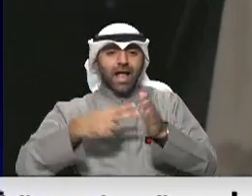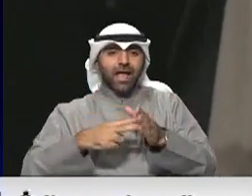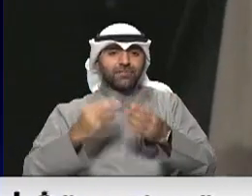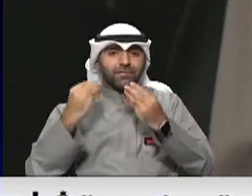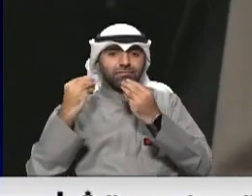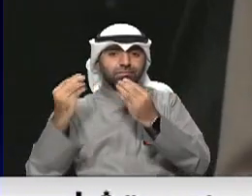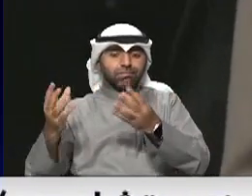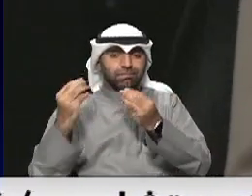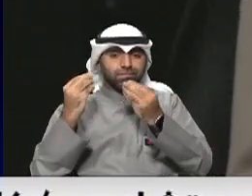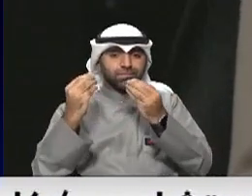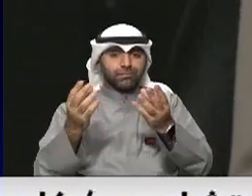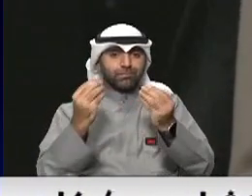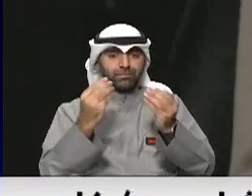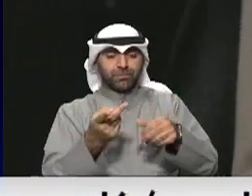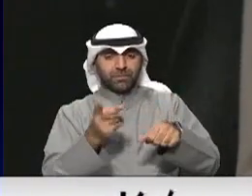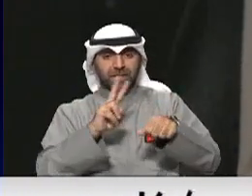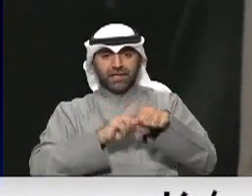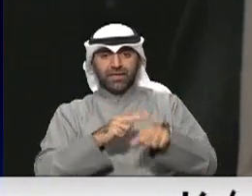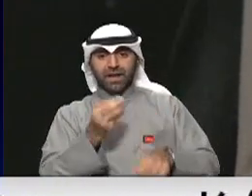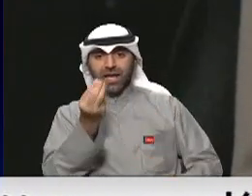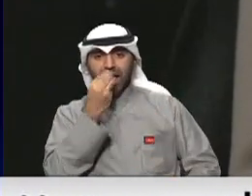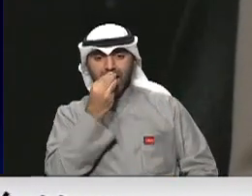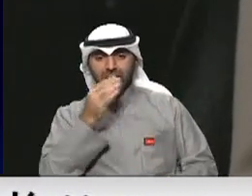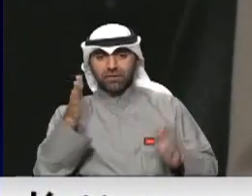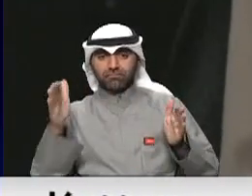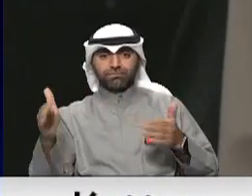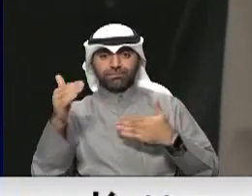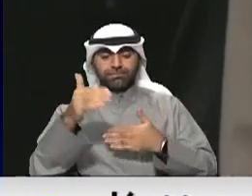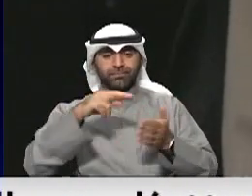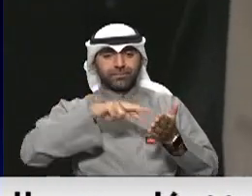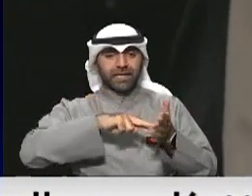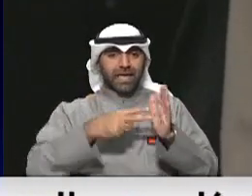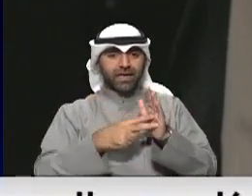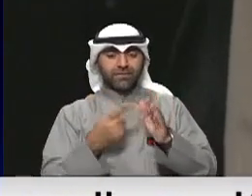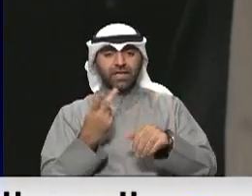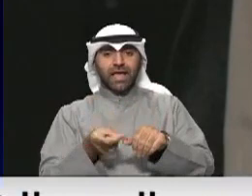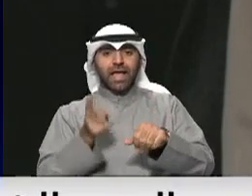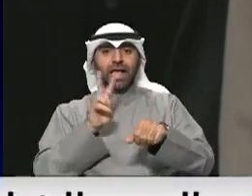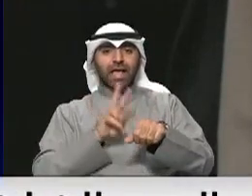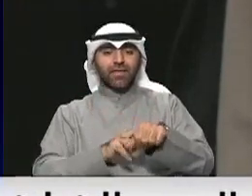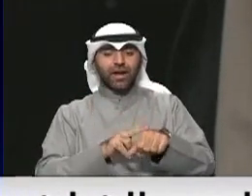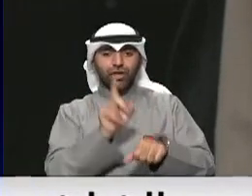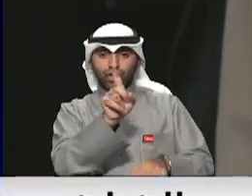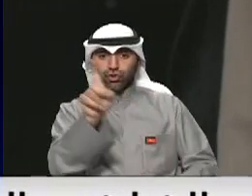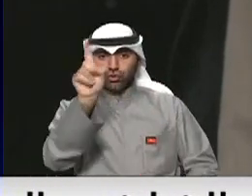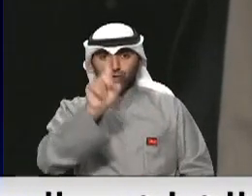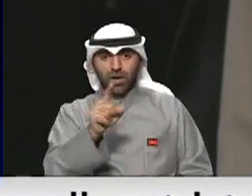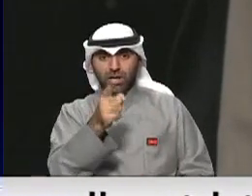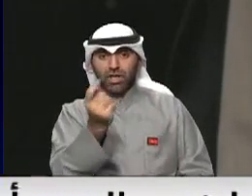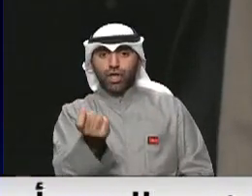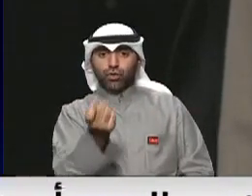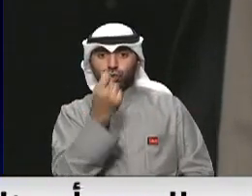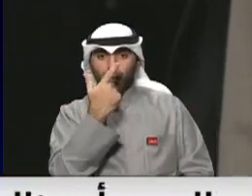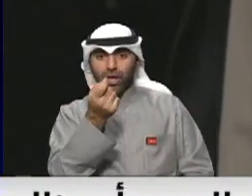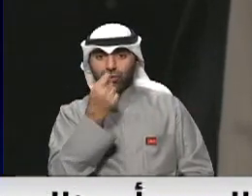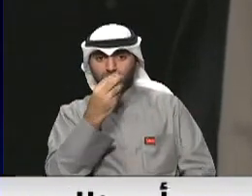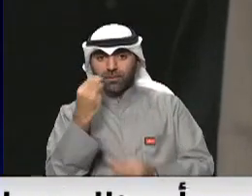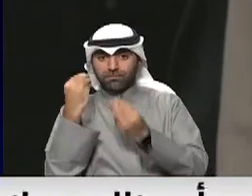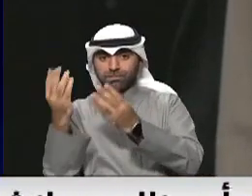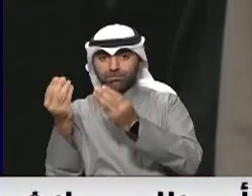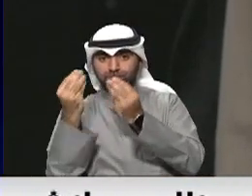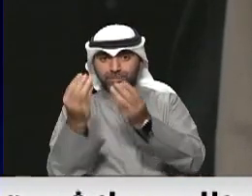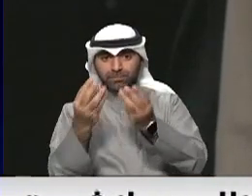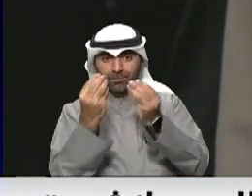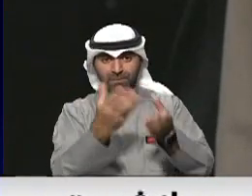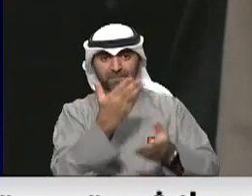المواد الاساسيه اللي هي اللي يعني الطبيه؟ اعتقد ان الكثير من الناس الان محتاج الى ادويه.